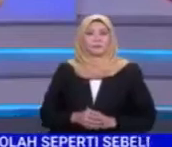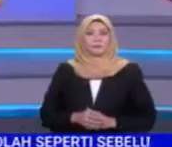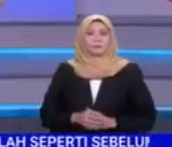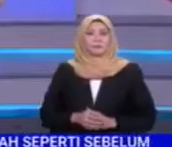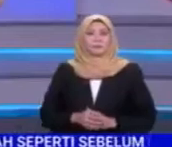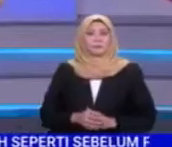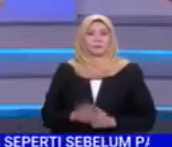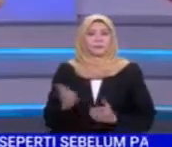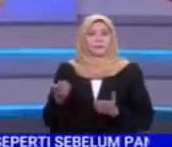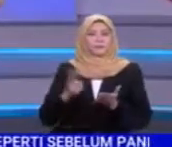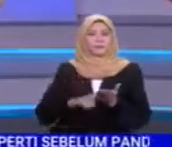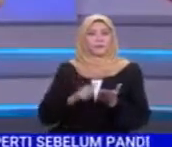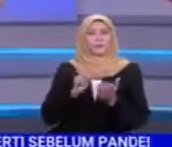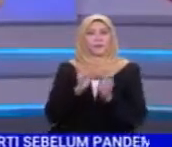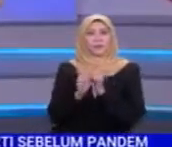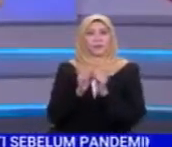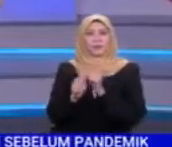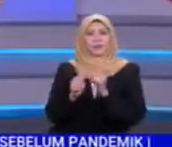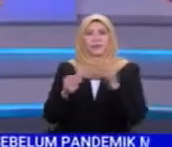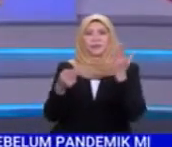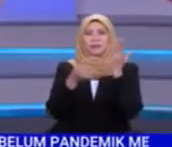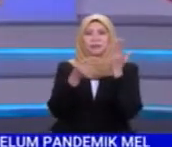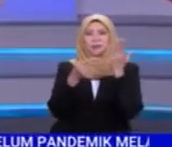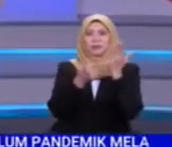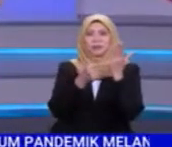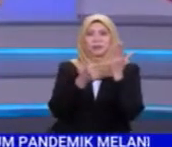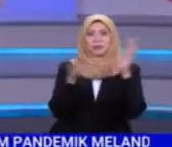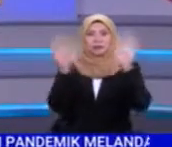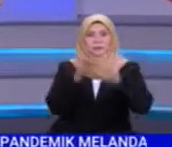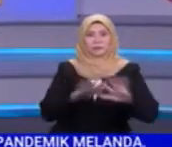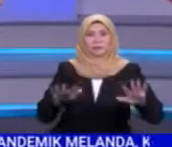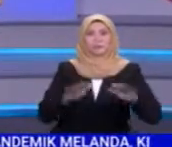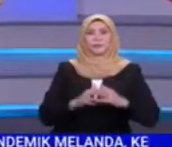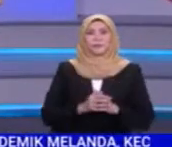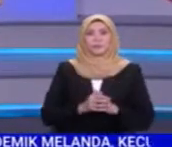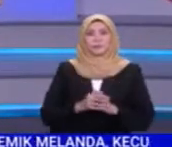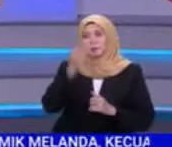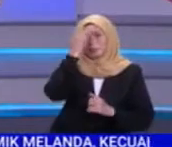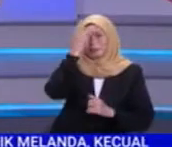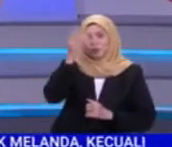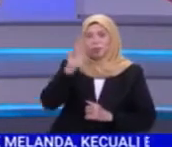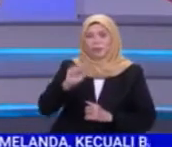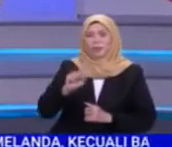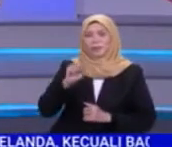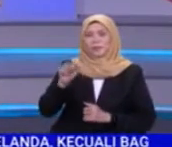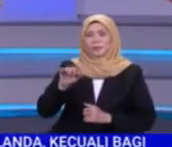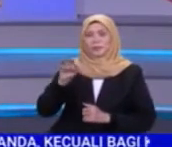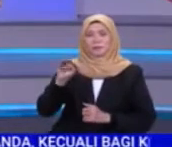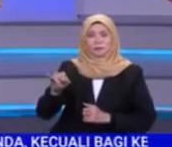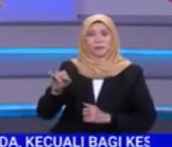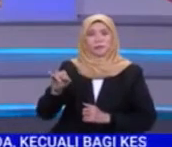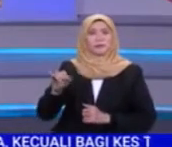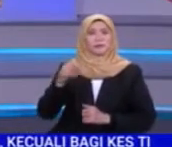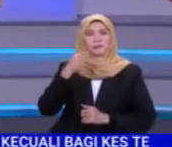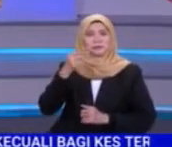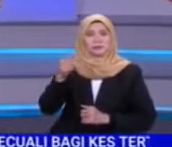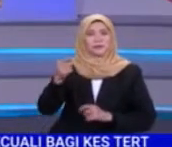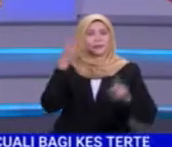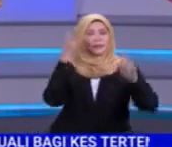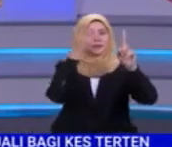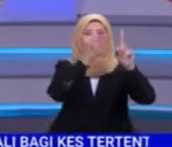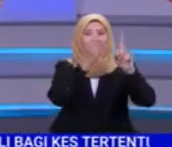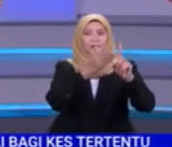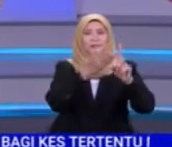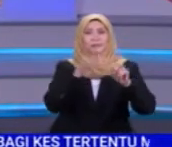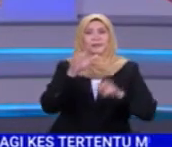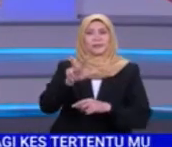perkembangan tsukashi Hanoi ketua Kontingen negara ketemu masa berkenaan Datau Nur Azmi Ahmad menyifatkan sasaran